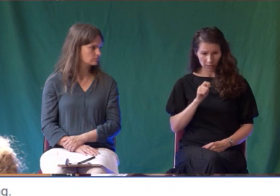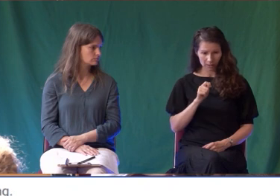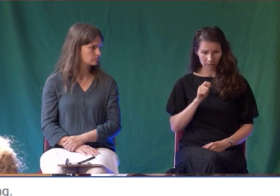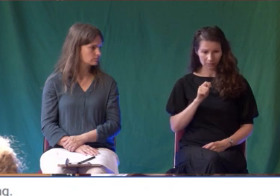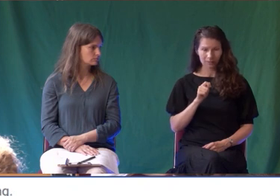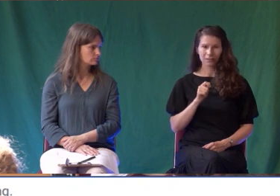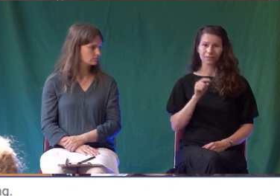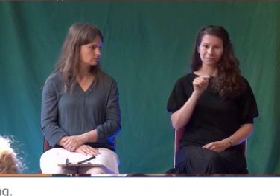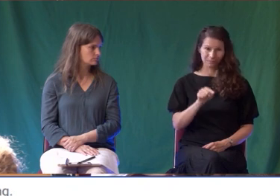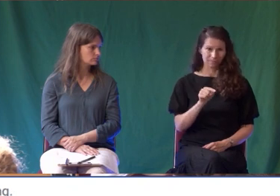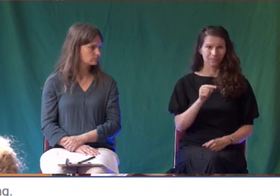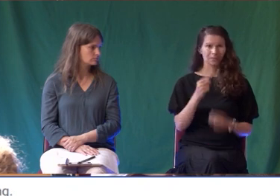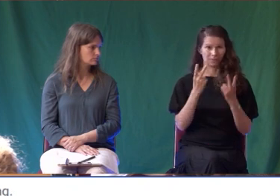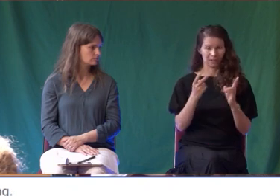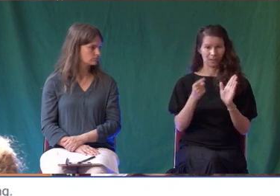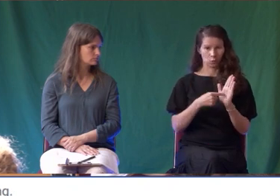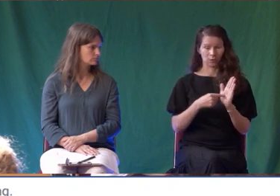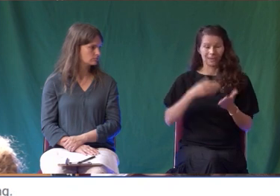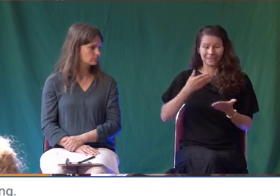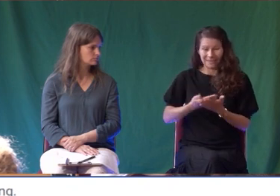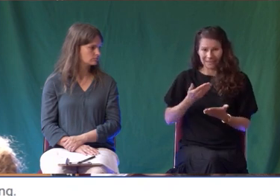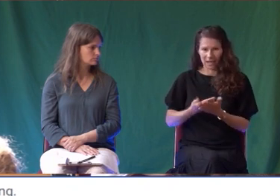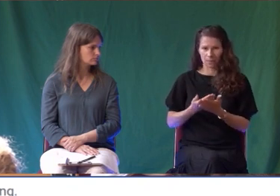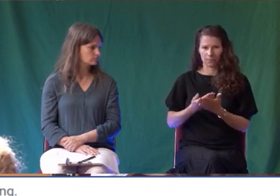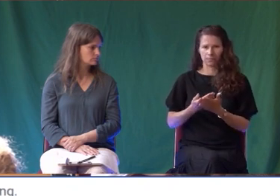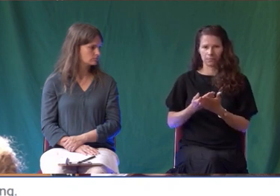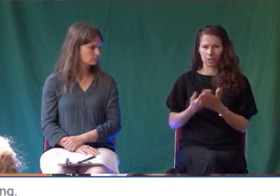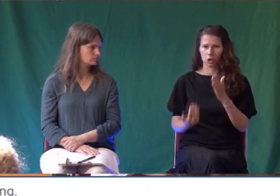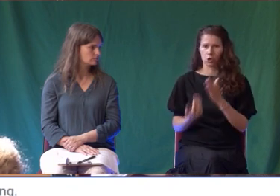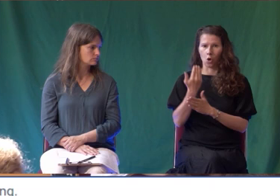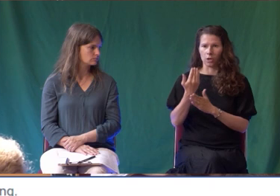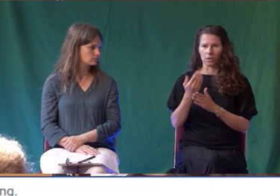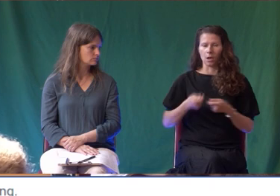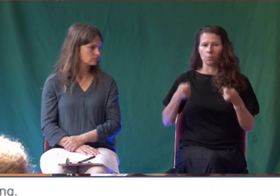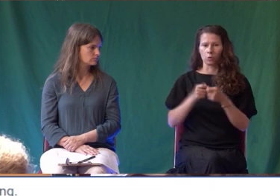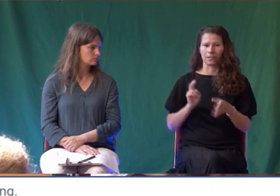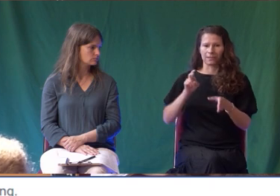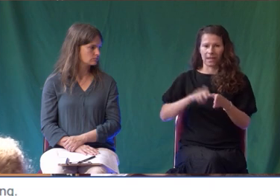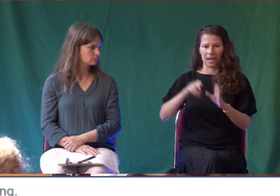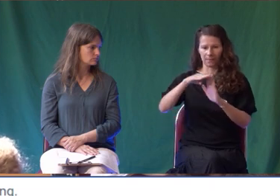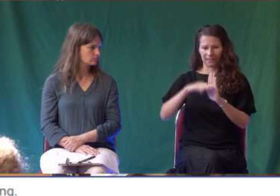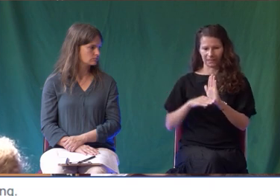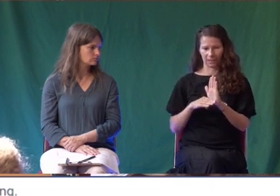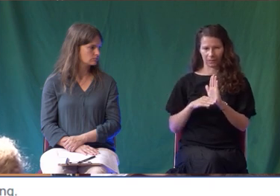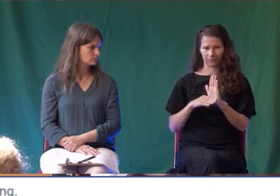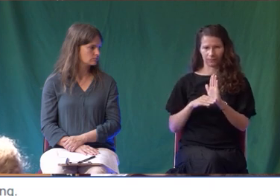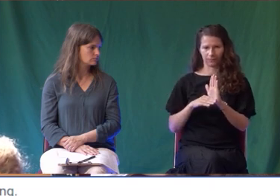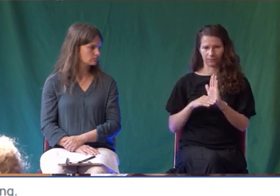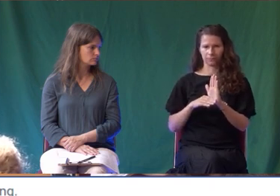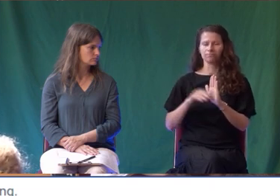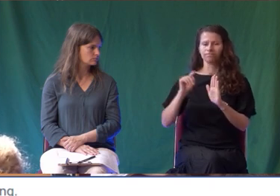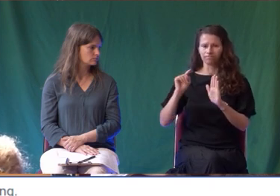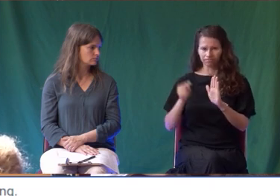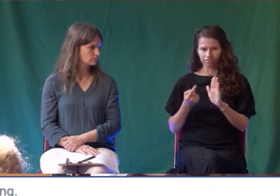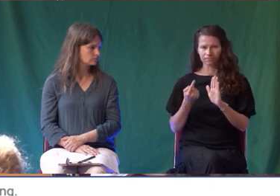Grund weshalb im Gesetz im neuen Gesetz im bundesteilhabegesetz auch die